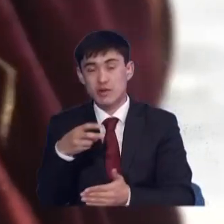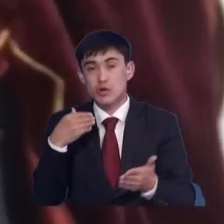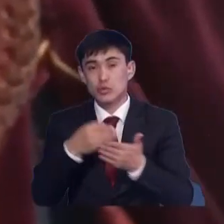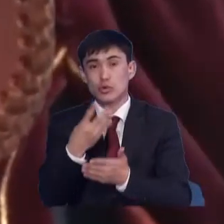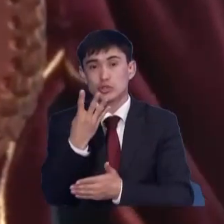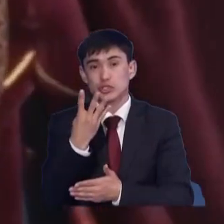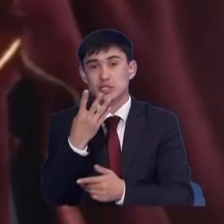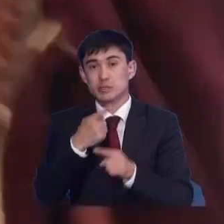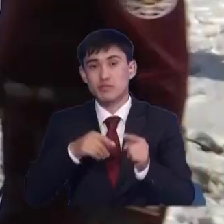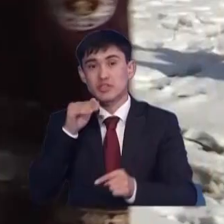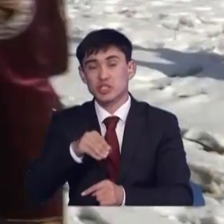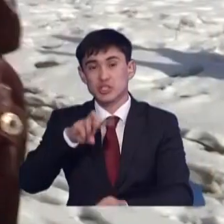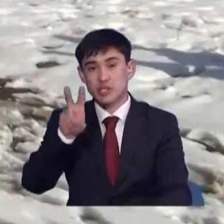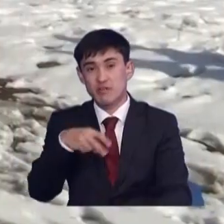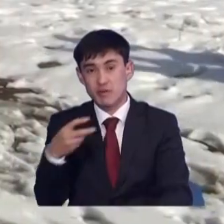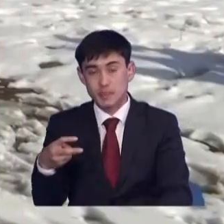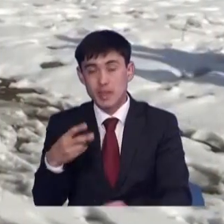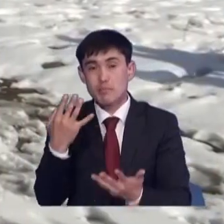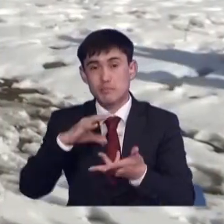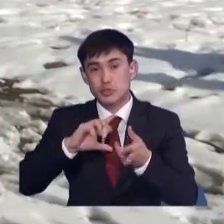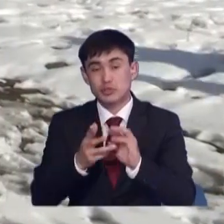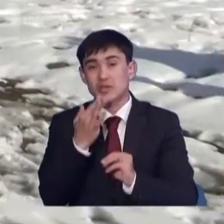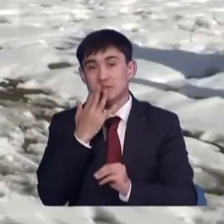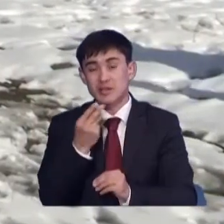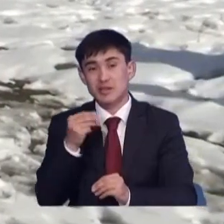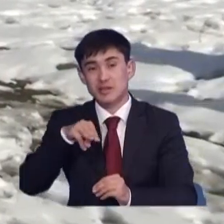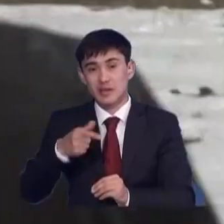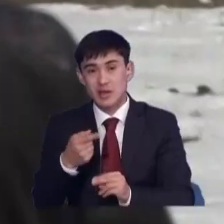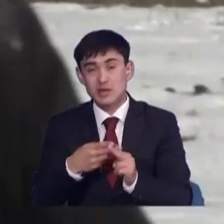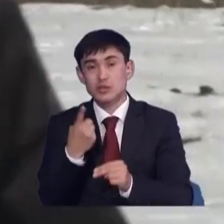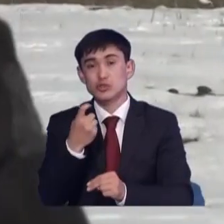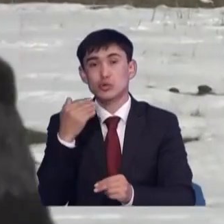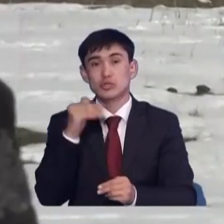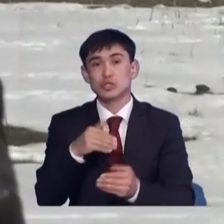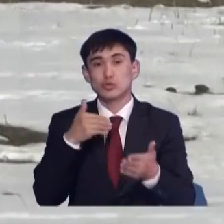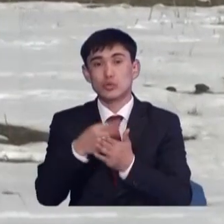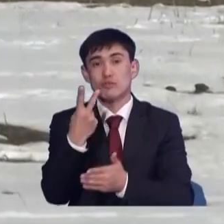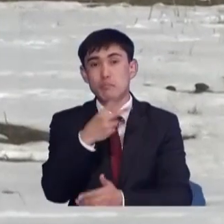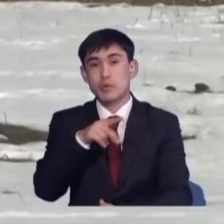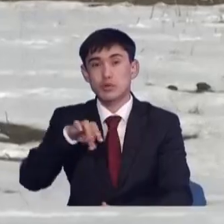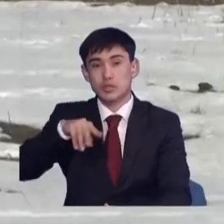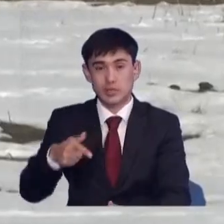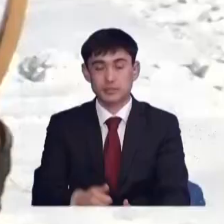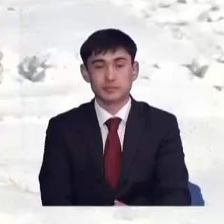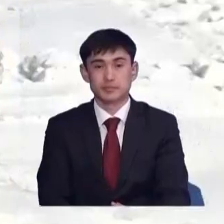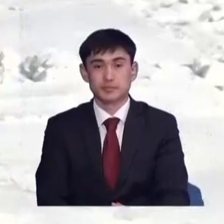до 4500 евро. В пересчете на национальную валюту – это от 100 тысяч и до 2 миллионов тенге.